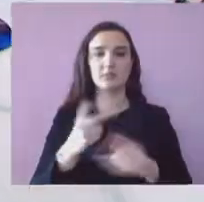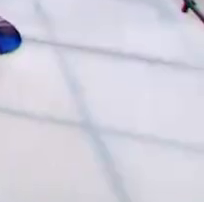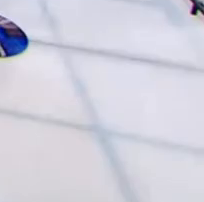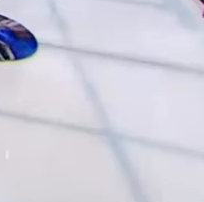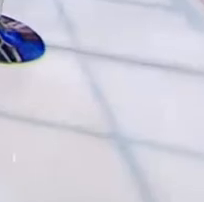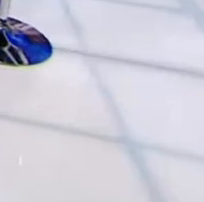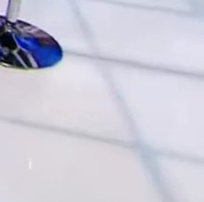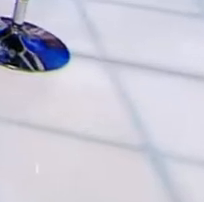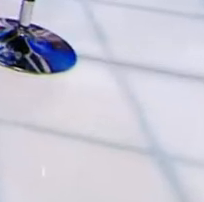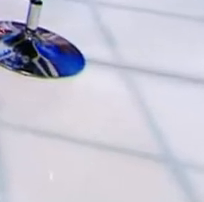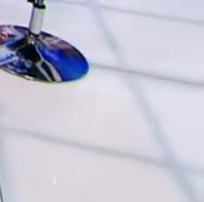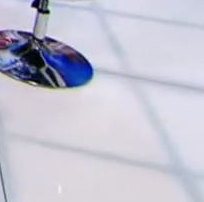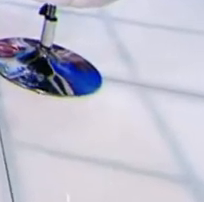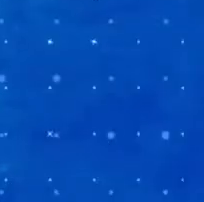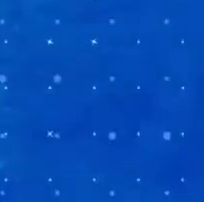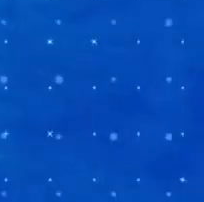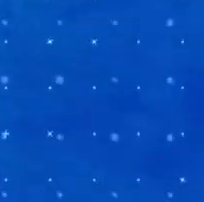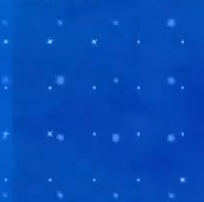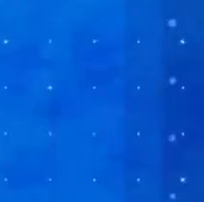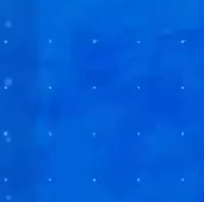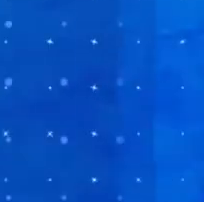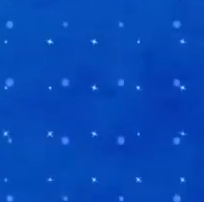გავაგრძელებთ.